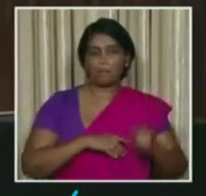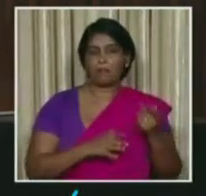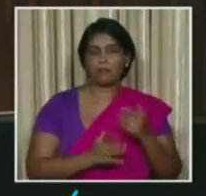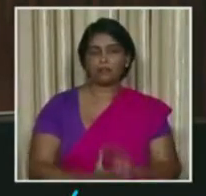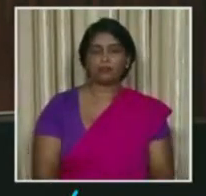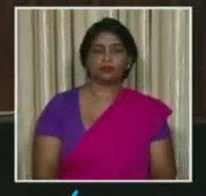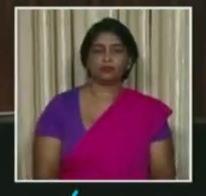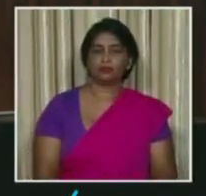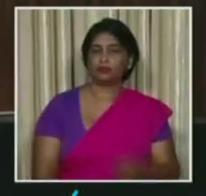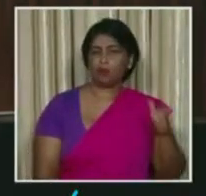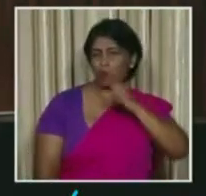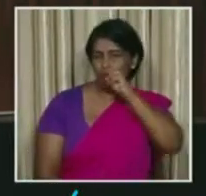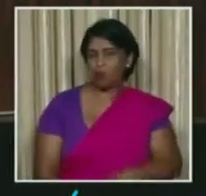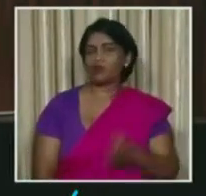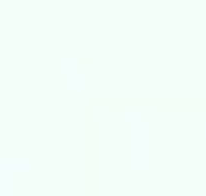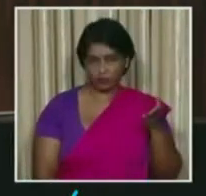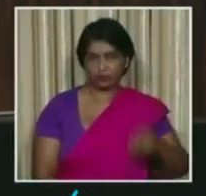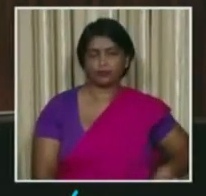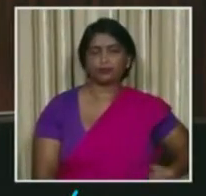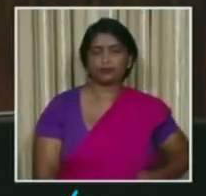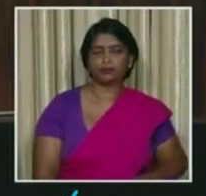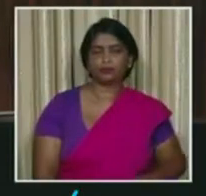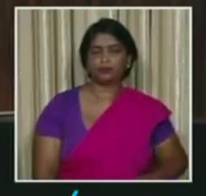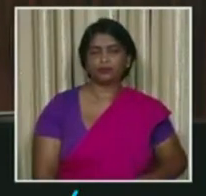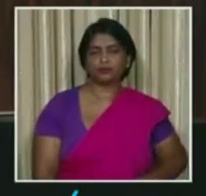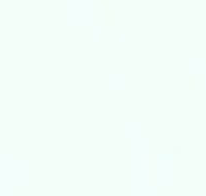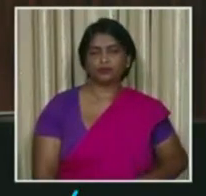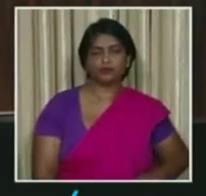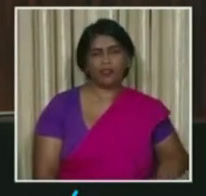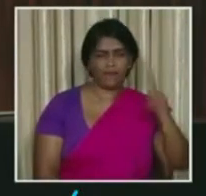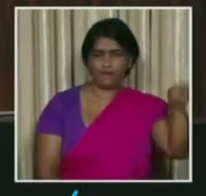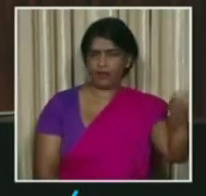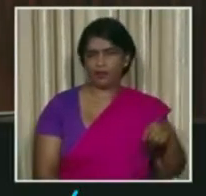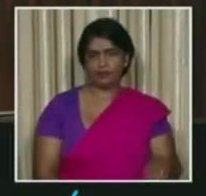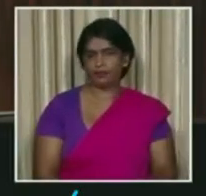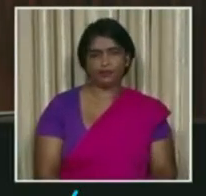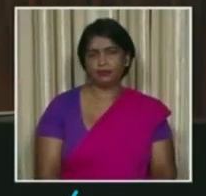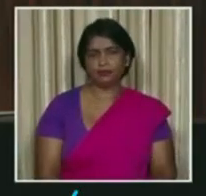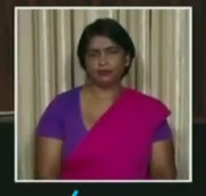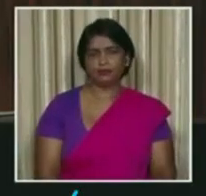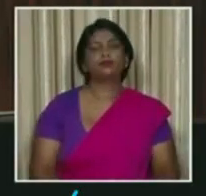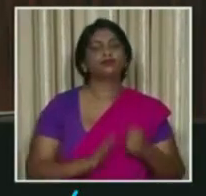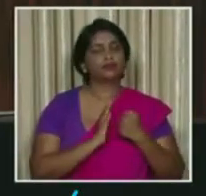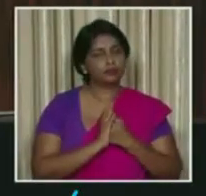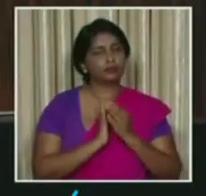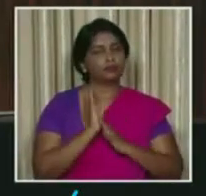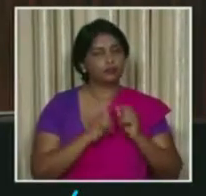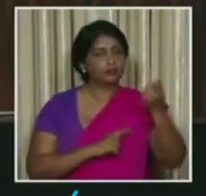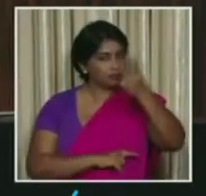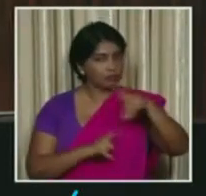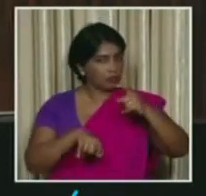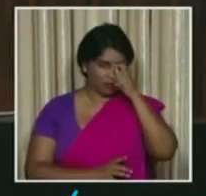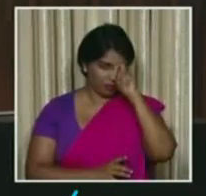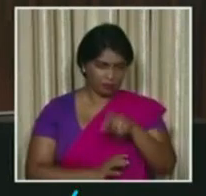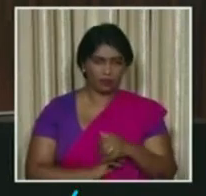හරි මේක ජාත්‍යන්තරක මාත්‍රය නැවත රට ඒක ඒක පට්ටපල් බොරුවක් කර කතා නැහැ අනිත් එක කර කතා ඒක වැරදි Garu Menteri itu malah tamun nasilah dengannya itu